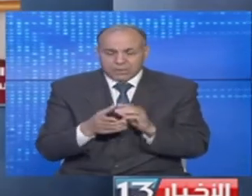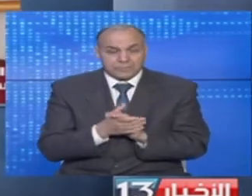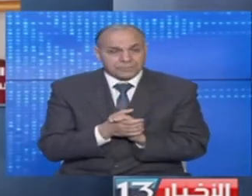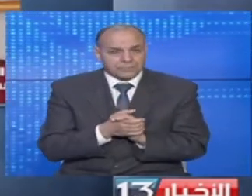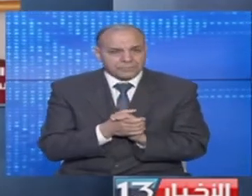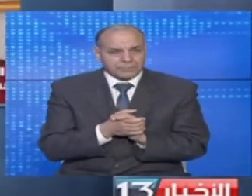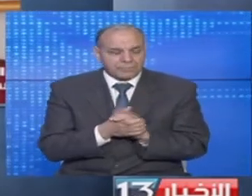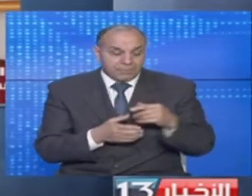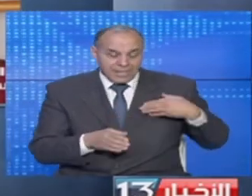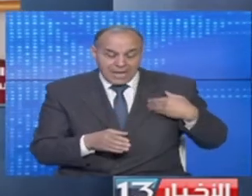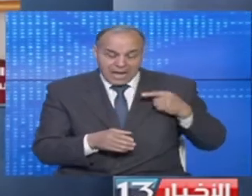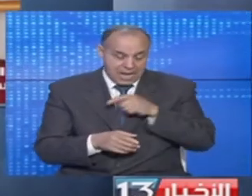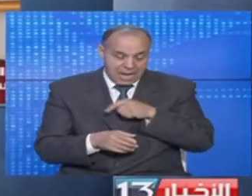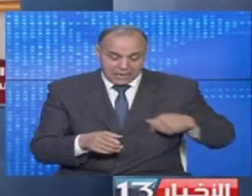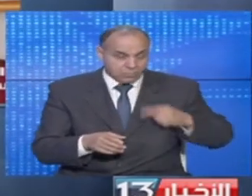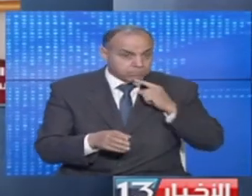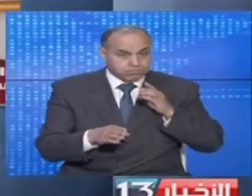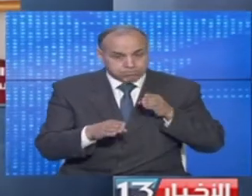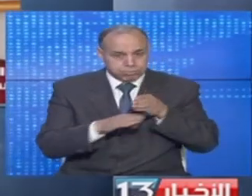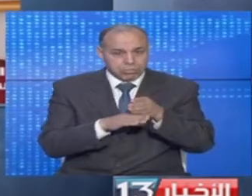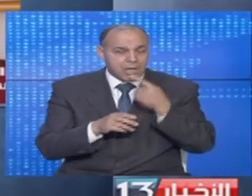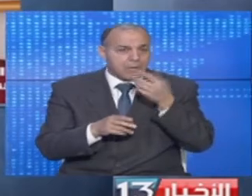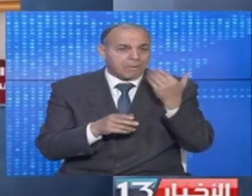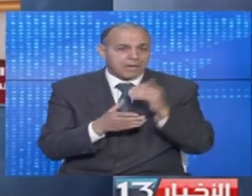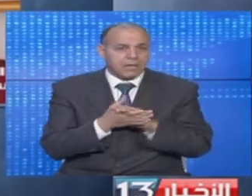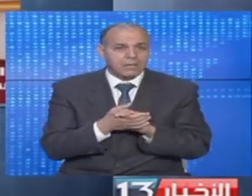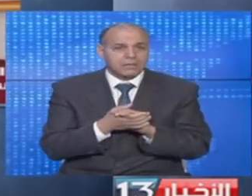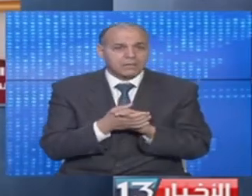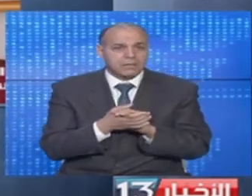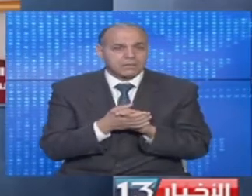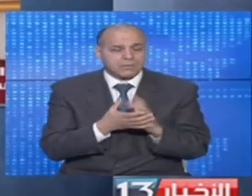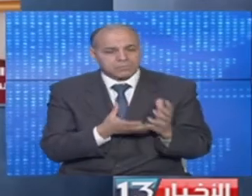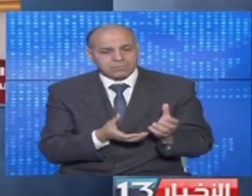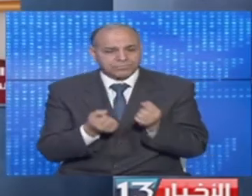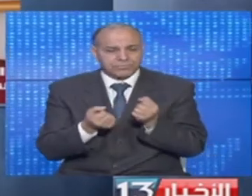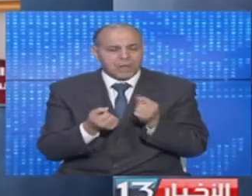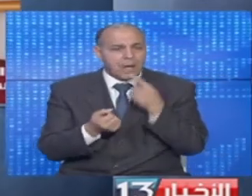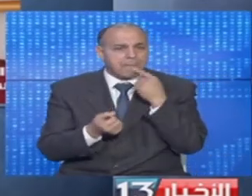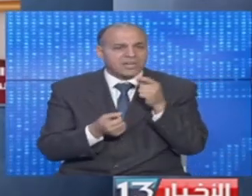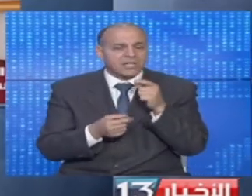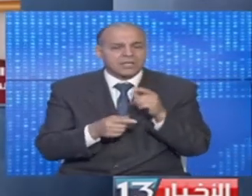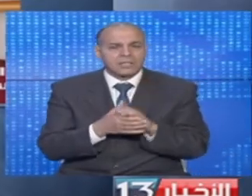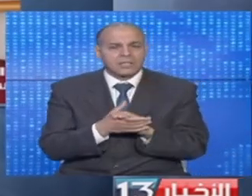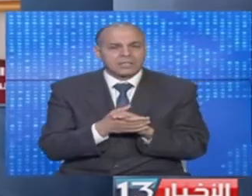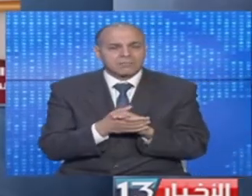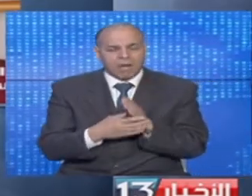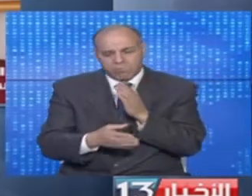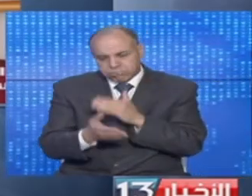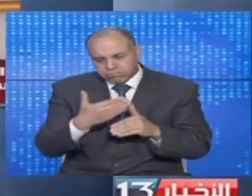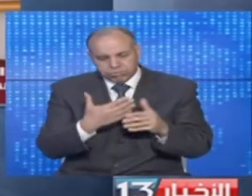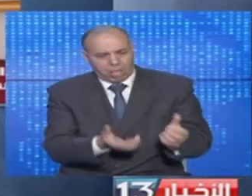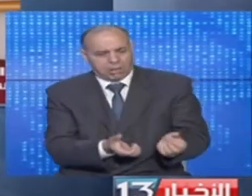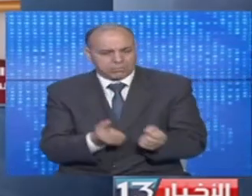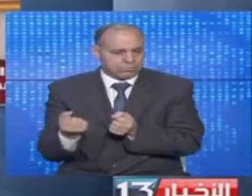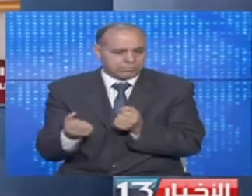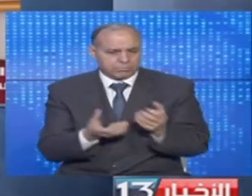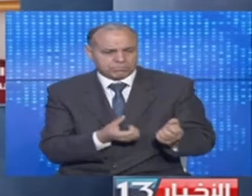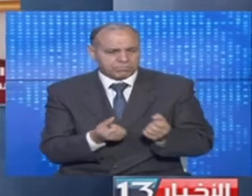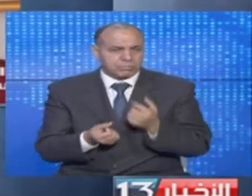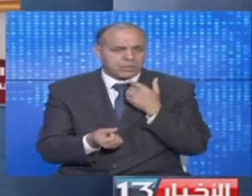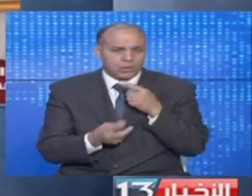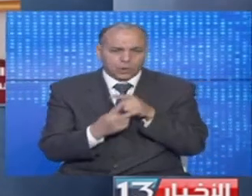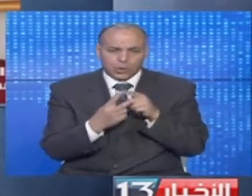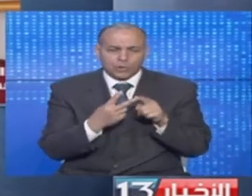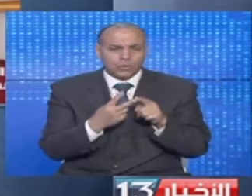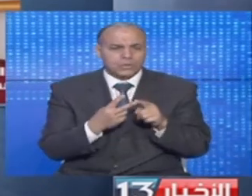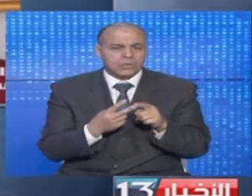وبالنسبة لوحدات الحرس الوطني كانت قامت بإنقاذ وإسعاف العديد من المصابين بما في ذلك معناها زوز